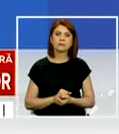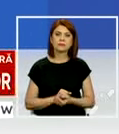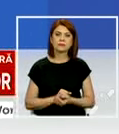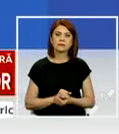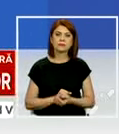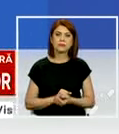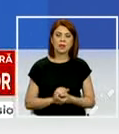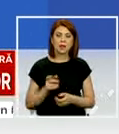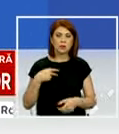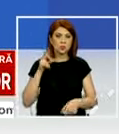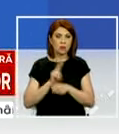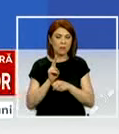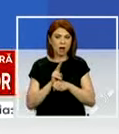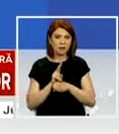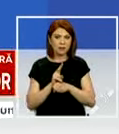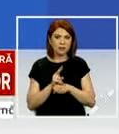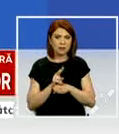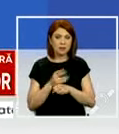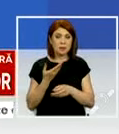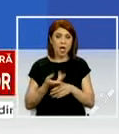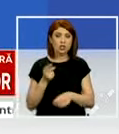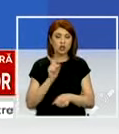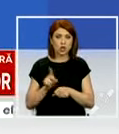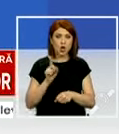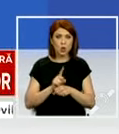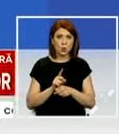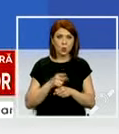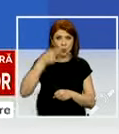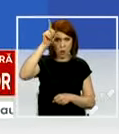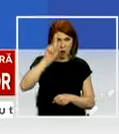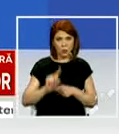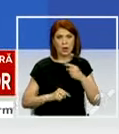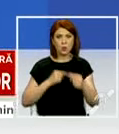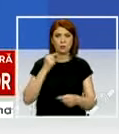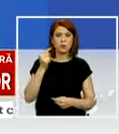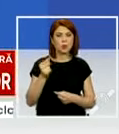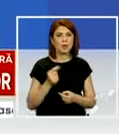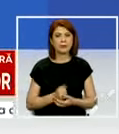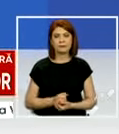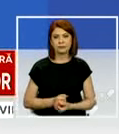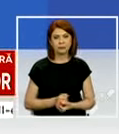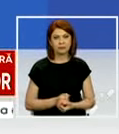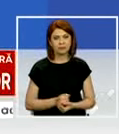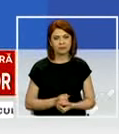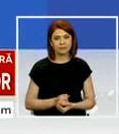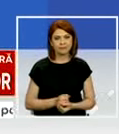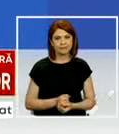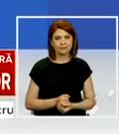ne concentrăm pe acest lucru în lunile următoare.